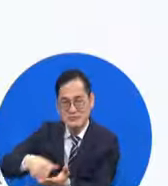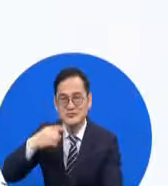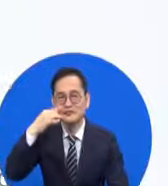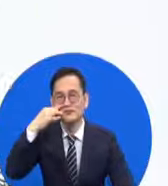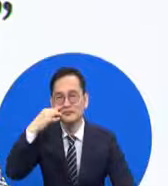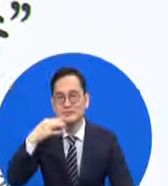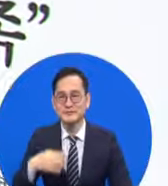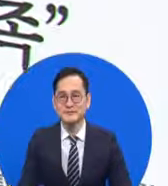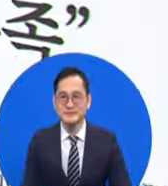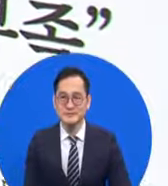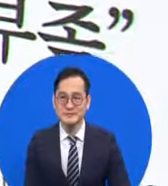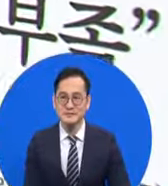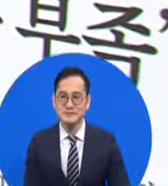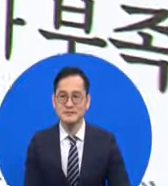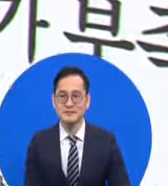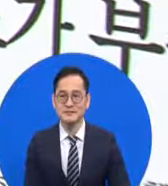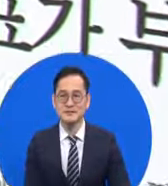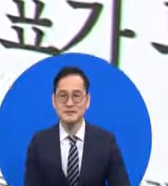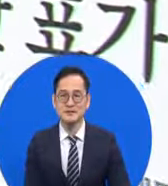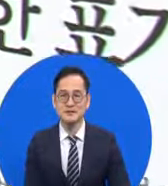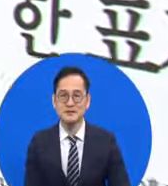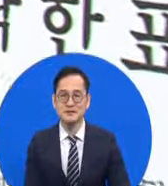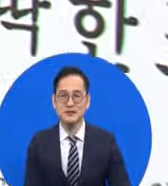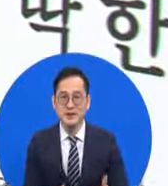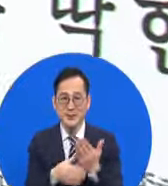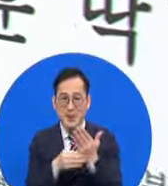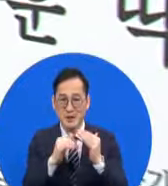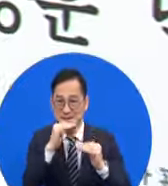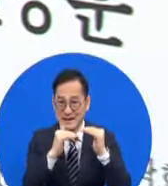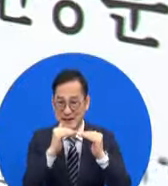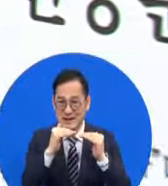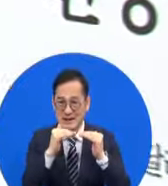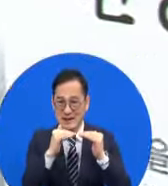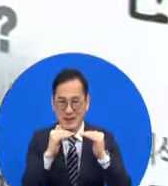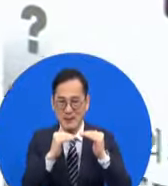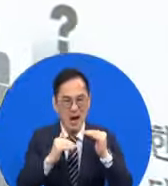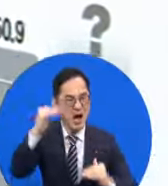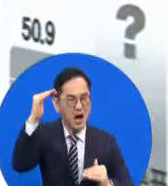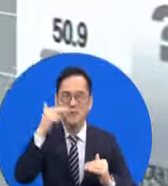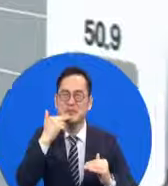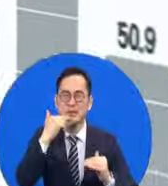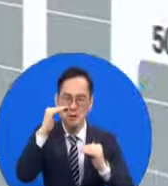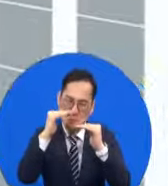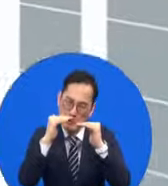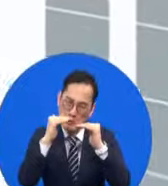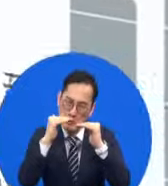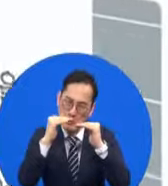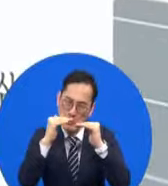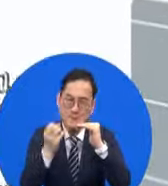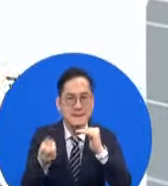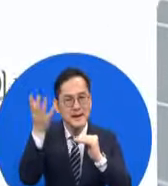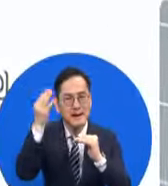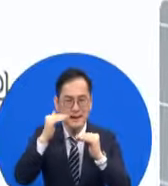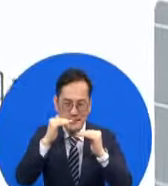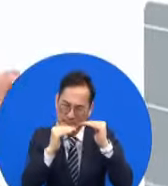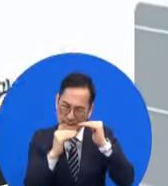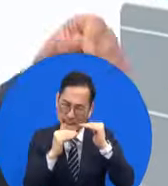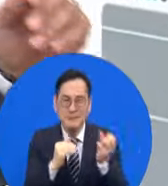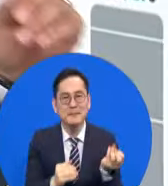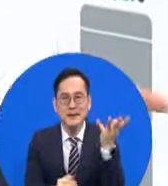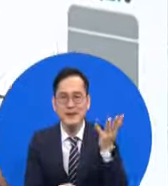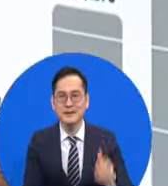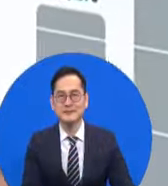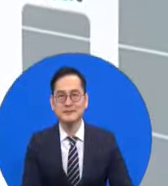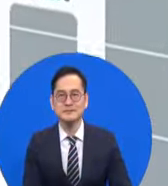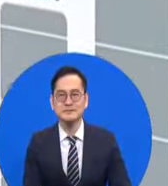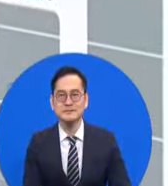양당 대표 모두 다 아주 근소한 표 차이로 승부가 가려질 것이다 라고 예상하고 있습니다. 1%로 승부가 갈릴 것,